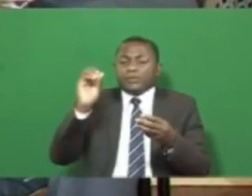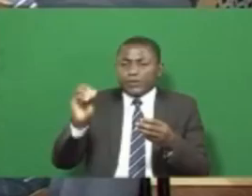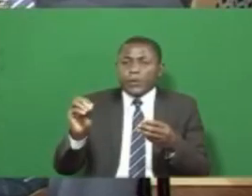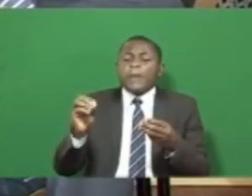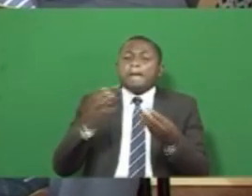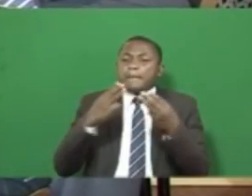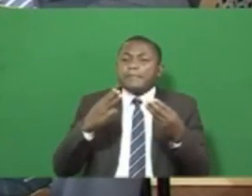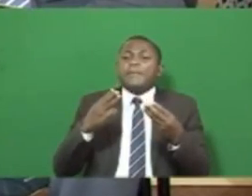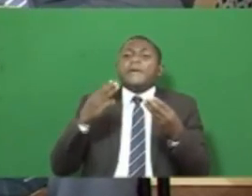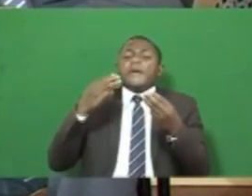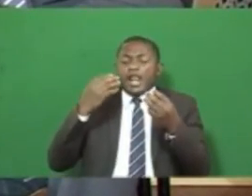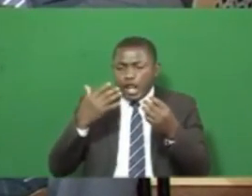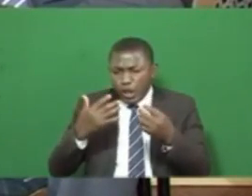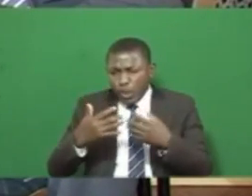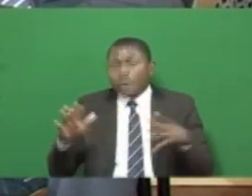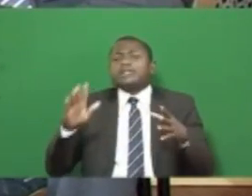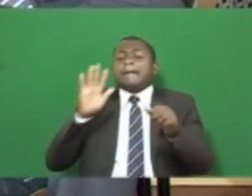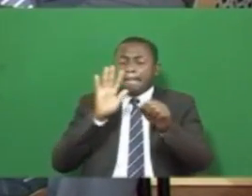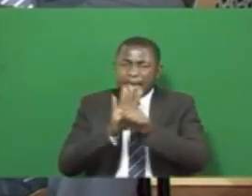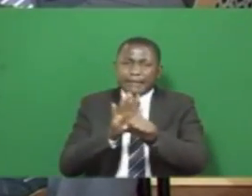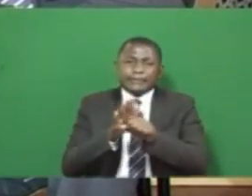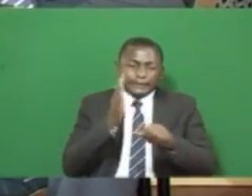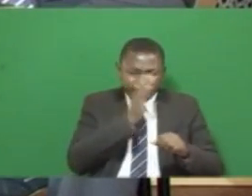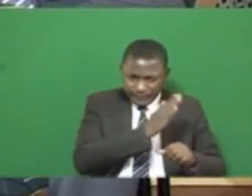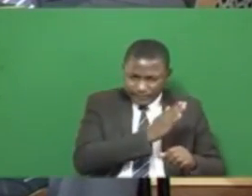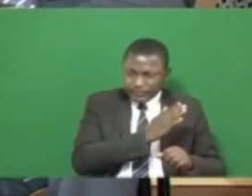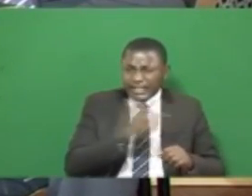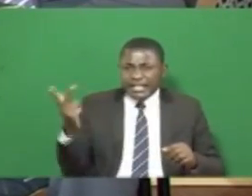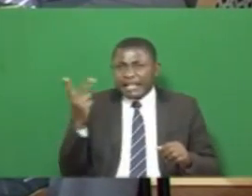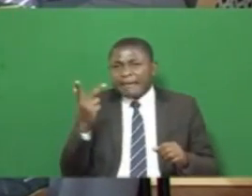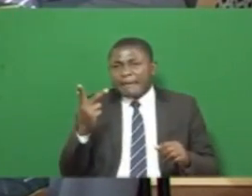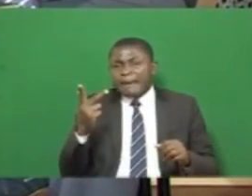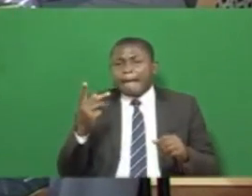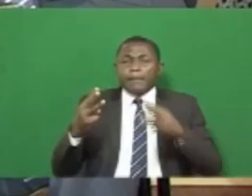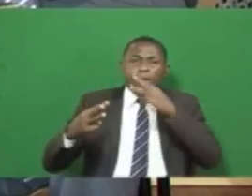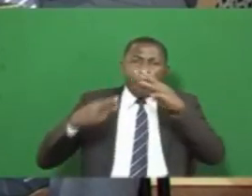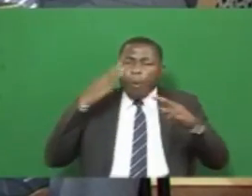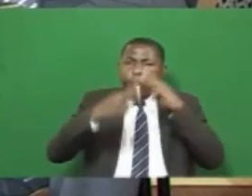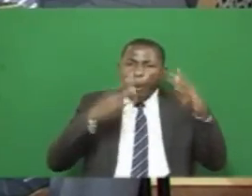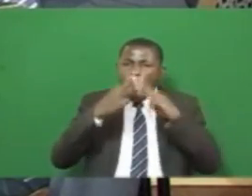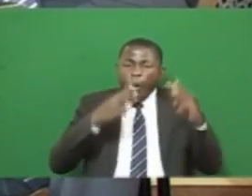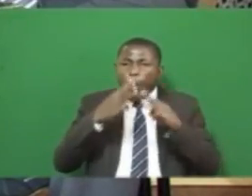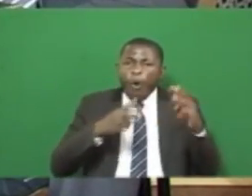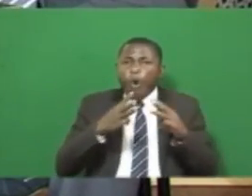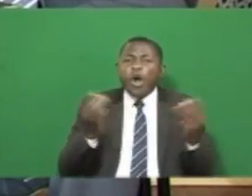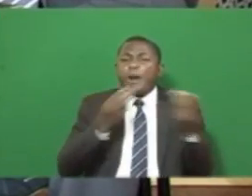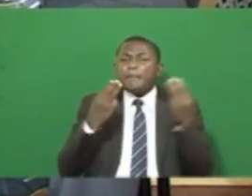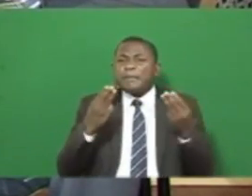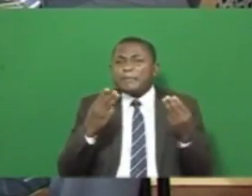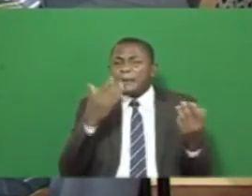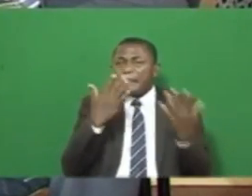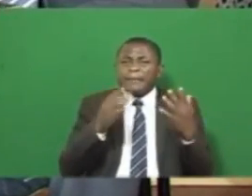muhondoka indorangarira munguva yehondo pane pamwe vanhu pavaingoenda nesando nezvimwe kungono dirisa mabridge hemwe